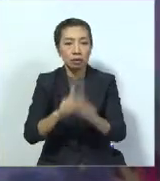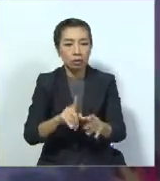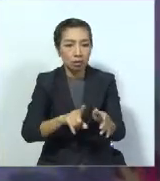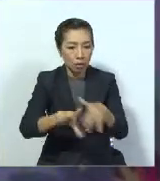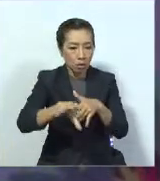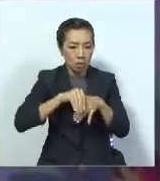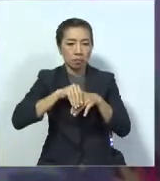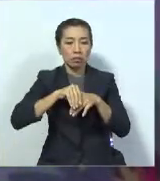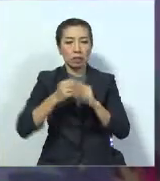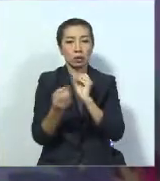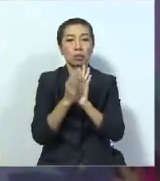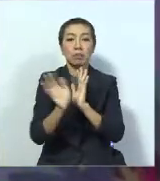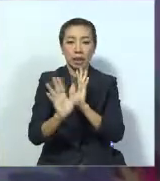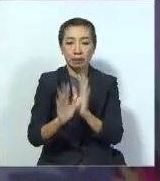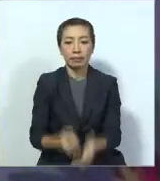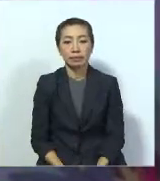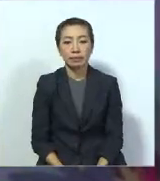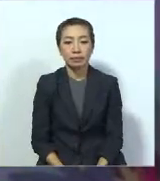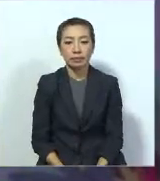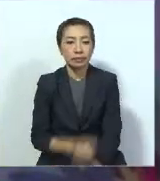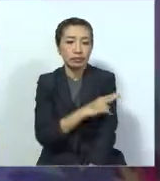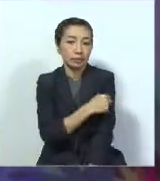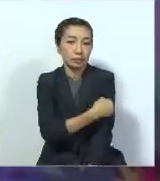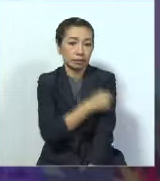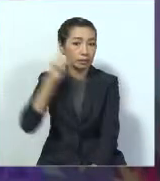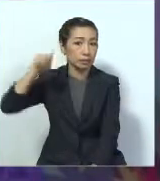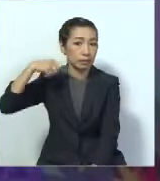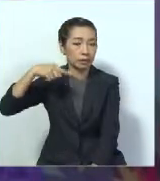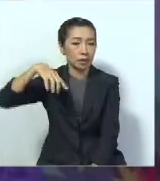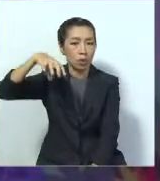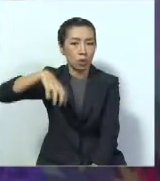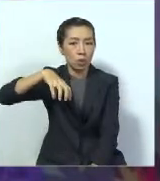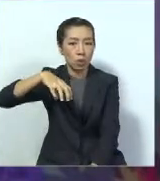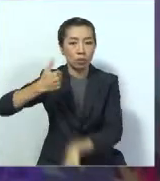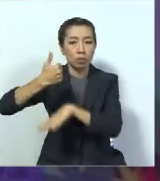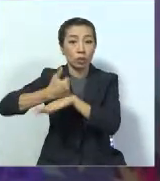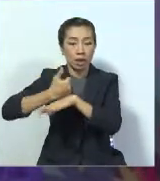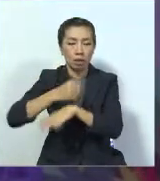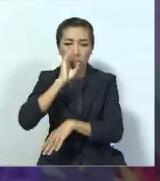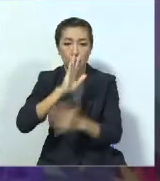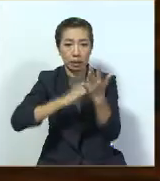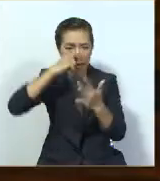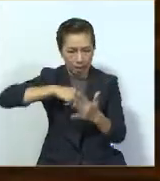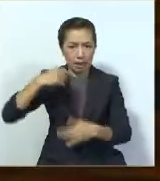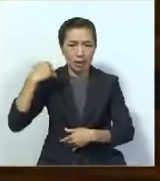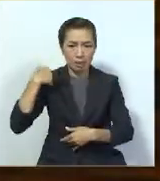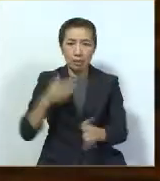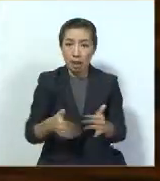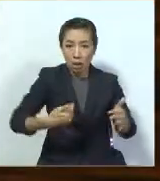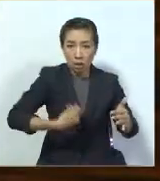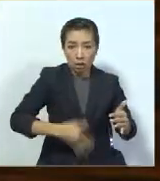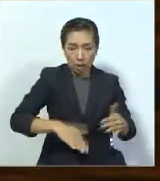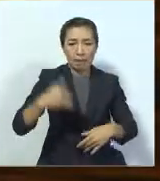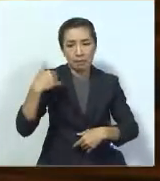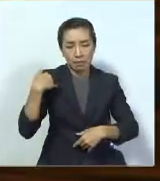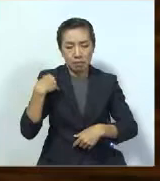ากโรคทางเดินอาหารแพทย์หญิงพันธุ์พิมลวิปุรากรอธิบดีกรมอนามัยบอกว่าไทยเราเนี่ยนะคะมีส้วมใ